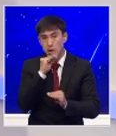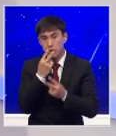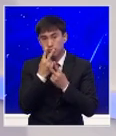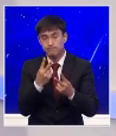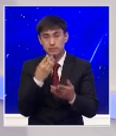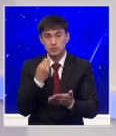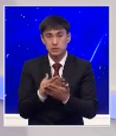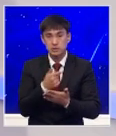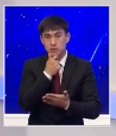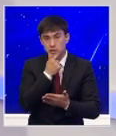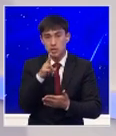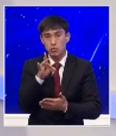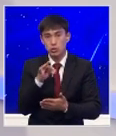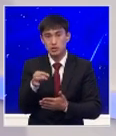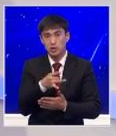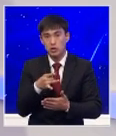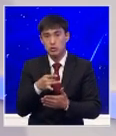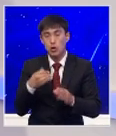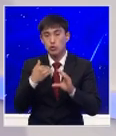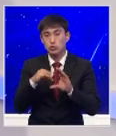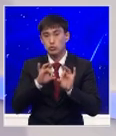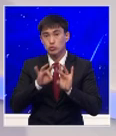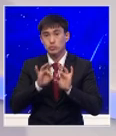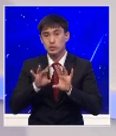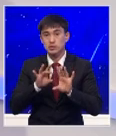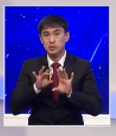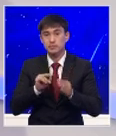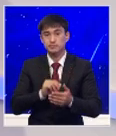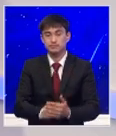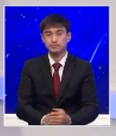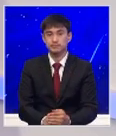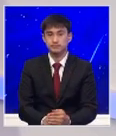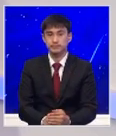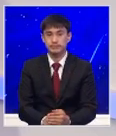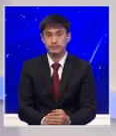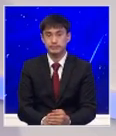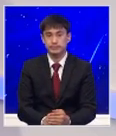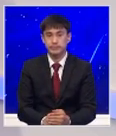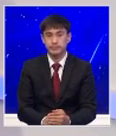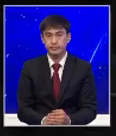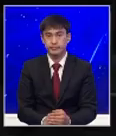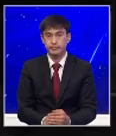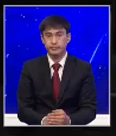оценить жителей кербулакского района наши Съемочная группа также побывала На премьерном представлении